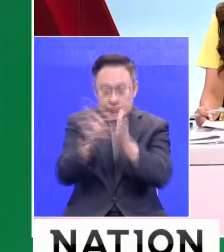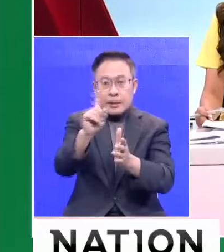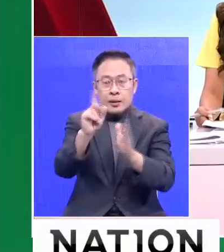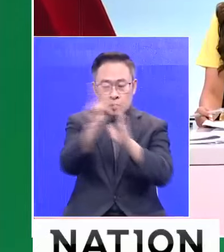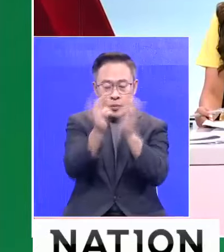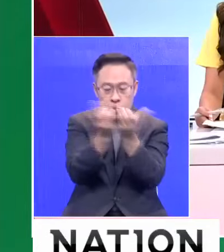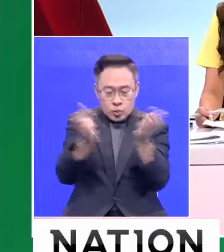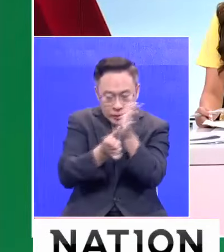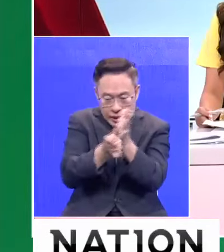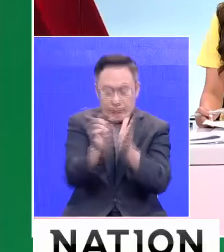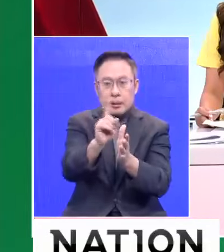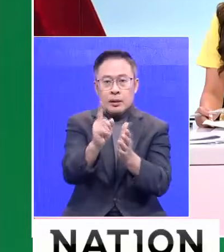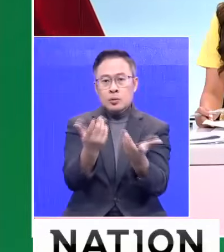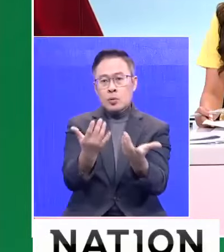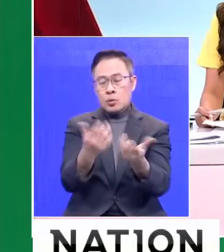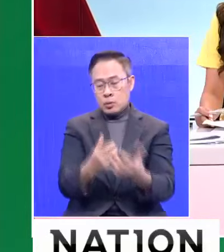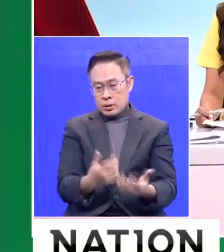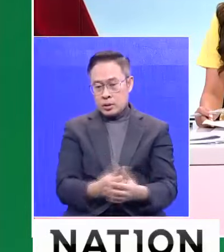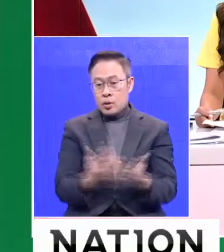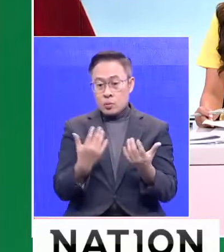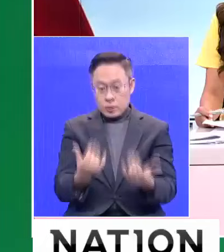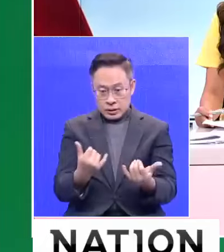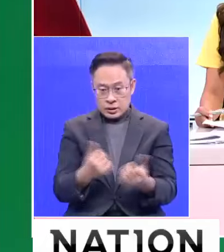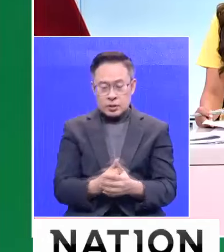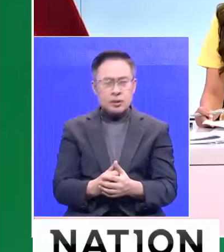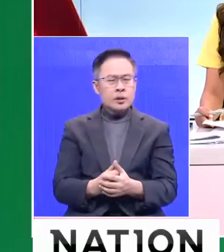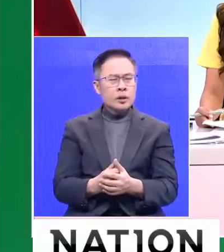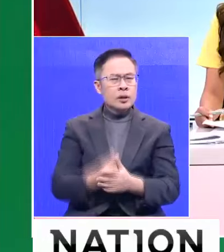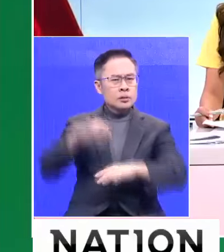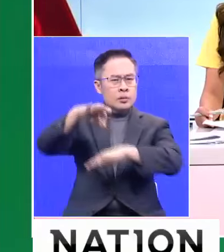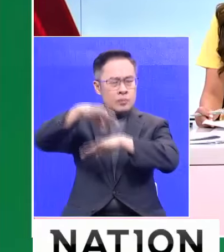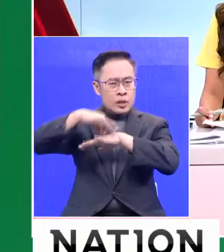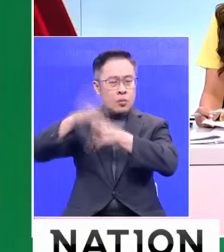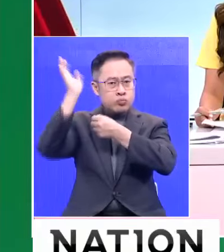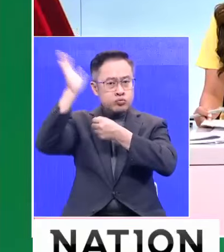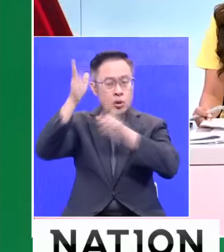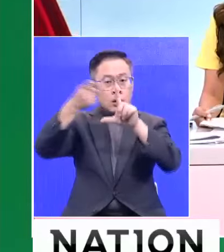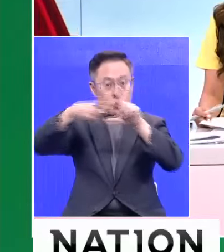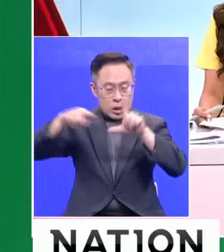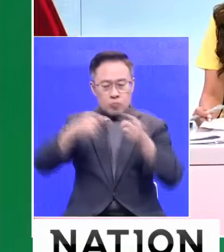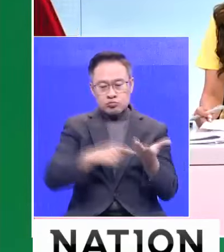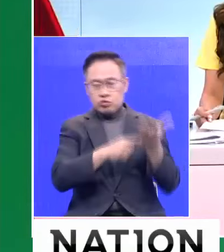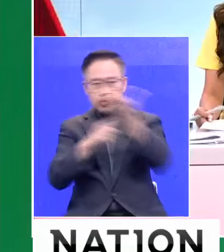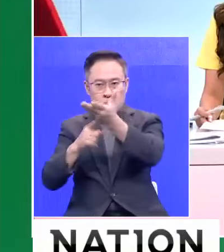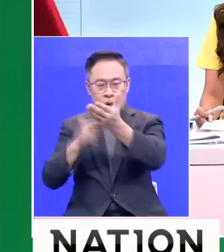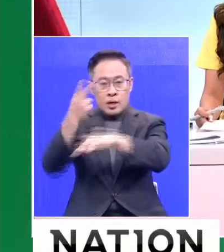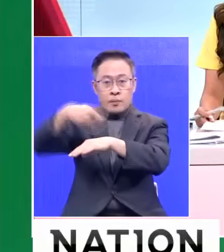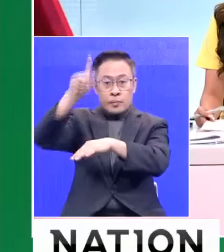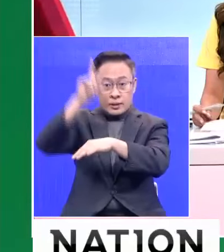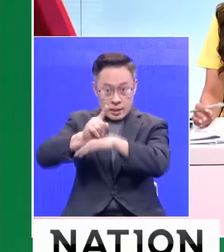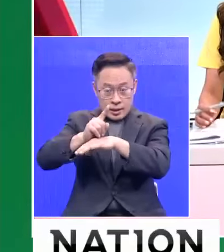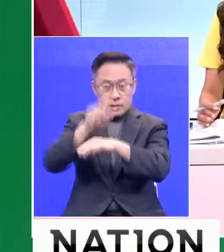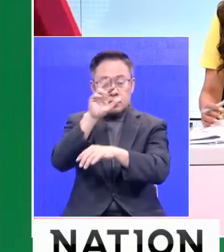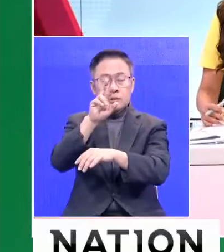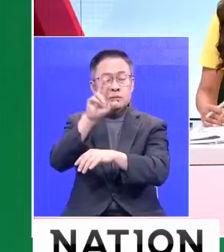ไรเนี่ยนะครับคุณไอติมครับคุณพฤทธิ์วัชรศิลป์นะครับโฆษกก้าวไกลเองก็ยื่นยติด่วนเลยกับประธานสภาผู้แทนราษฎรบอกว่